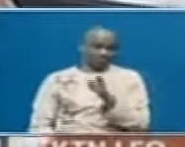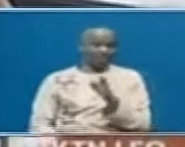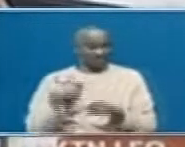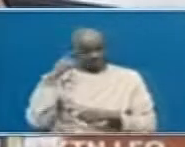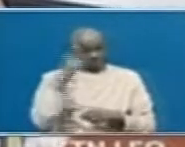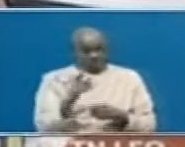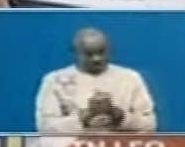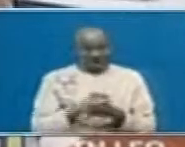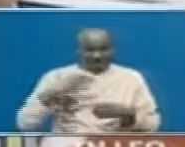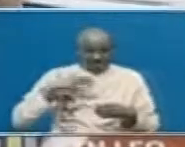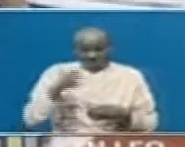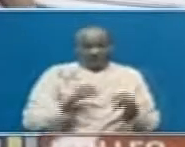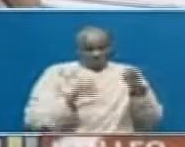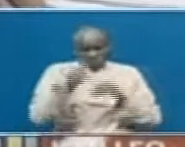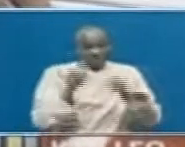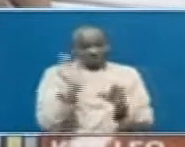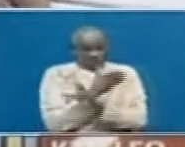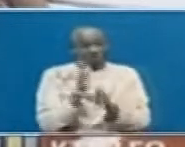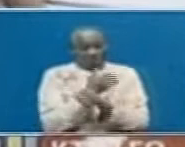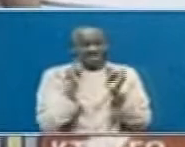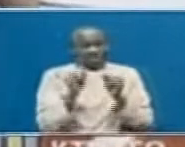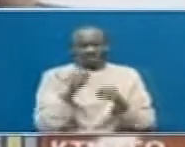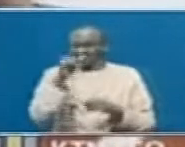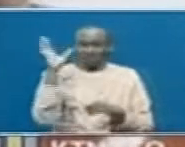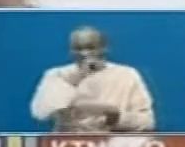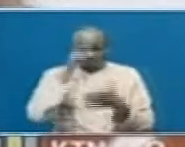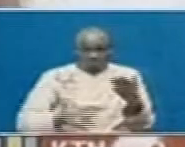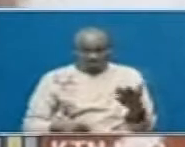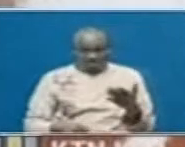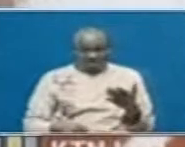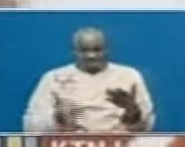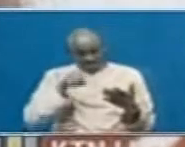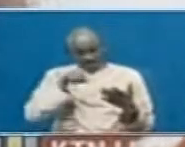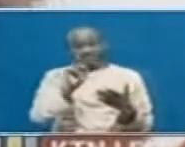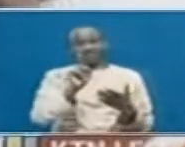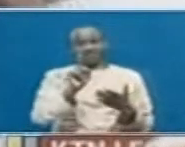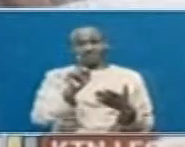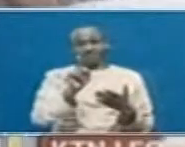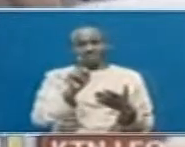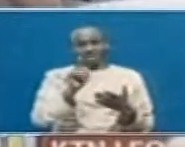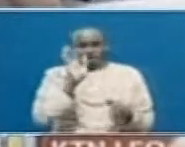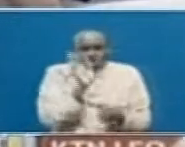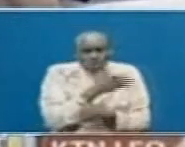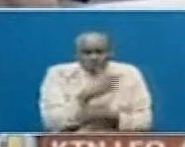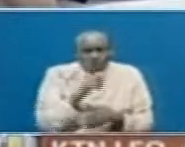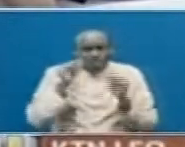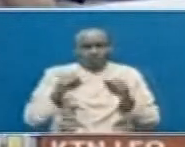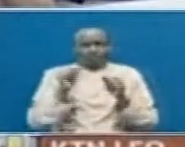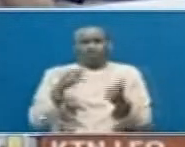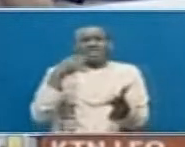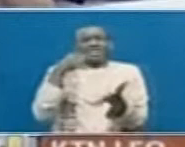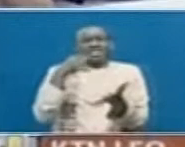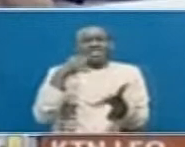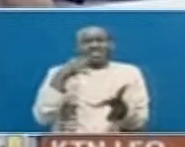ninafikiri watunzi wa wakati huu kitu ambacho wanakosa ni nyimbo ambazo